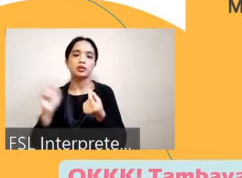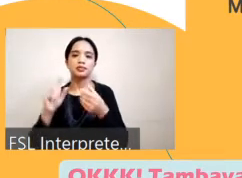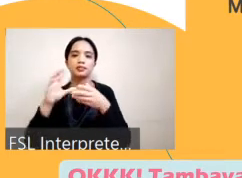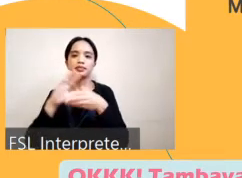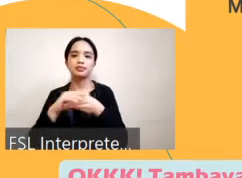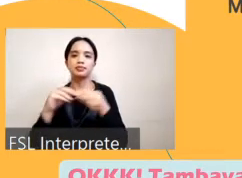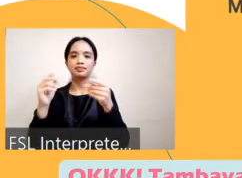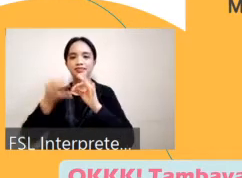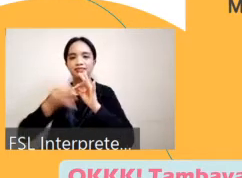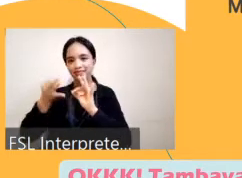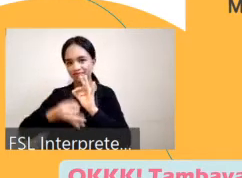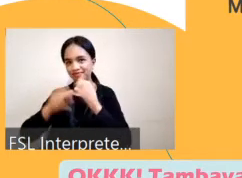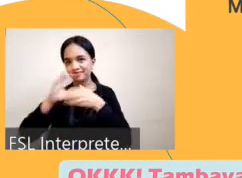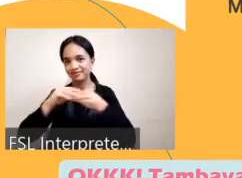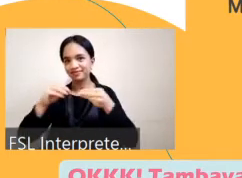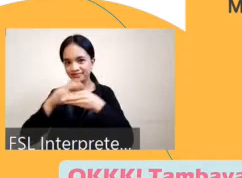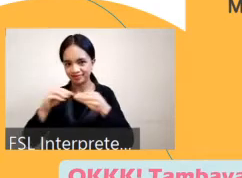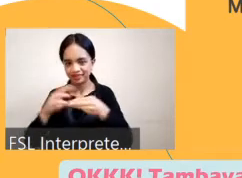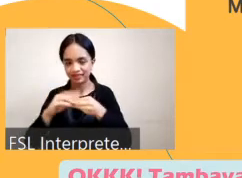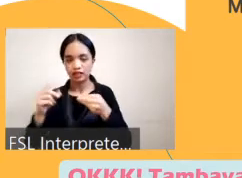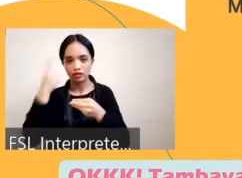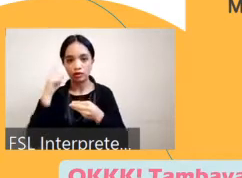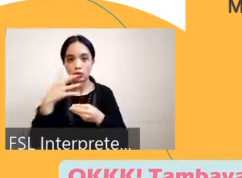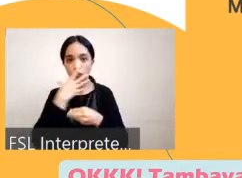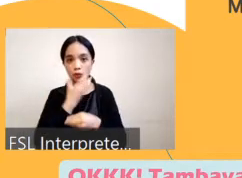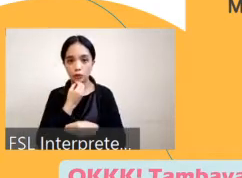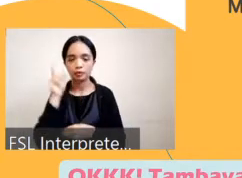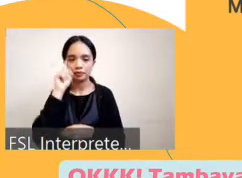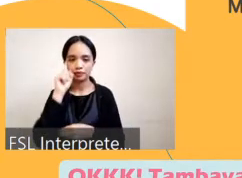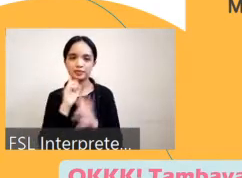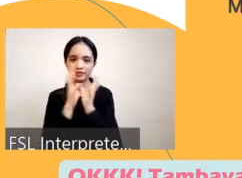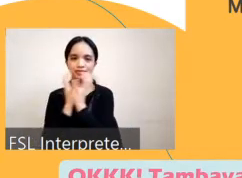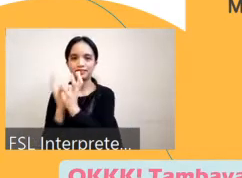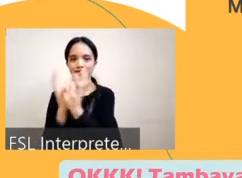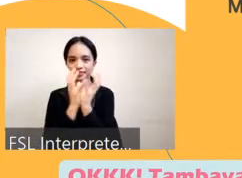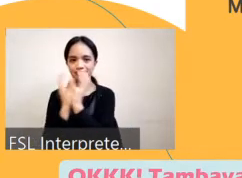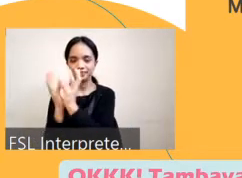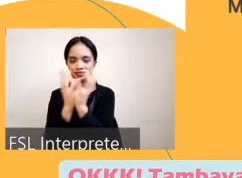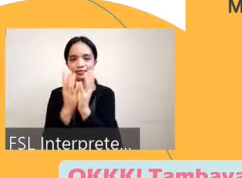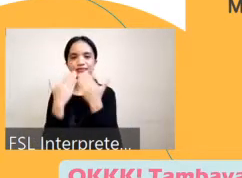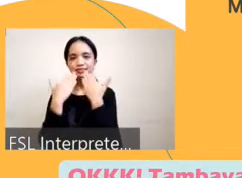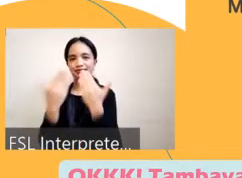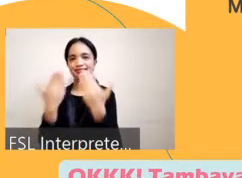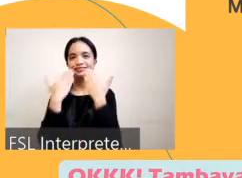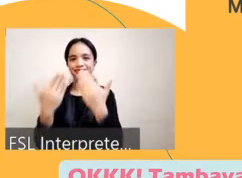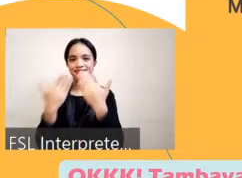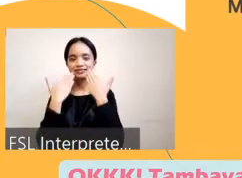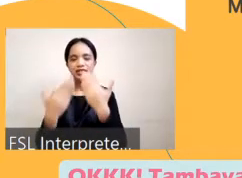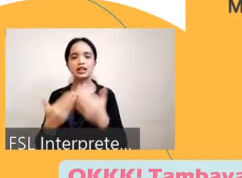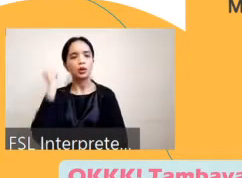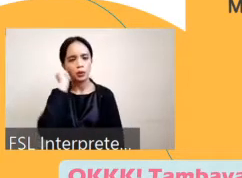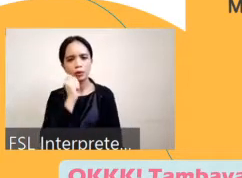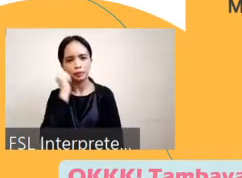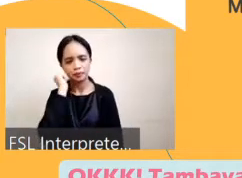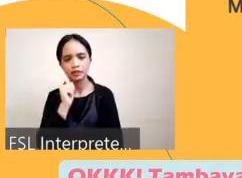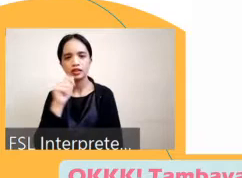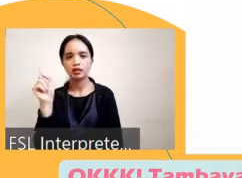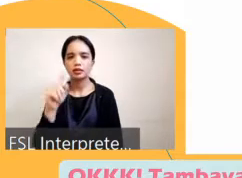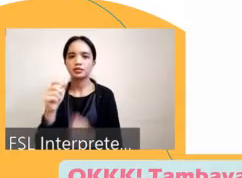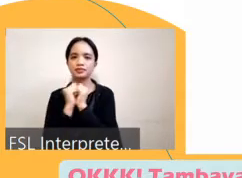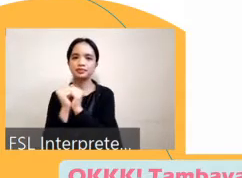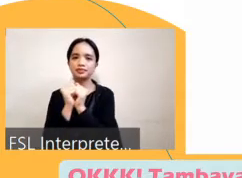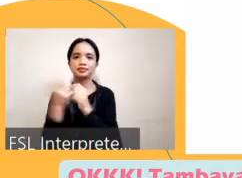sa OKKK Tambayan sa ating mga kapatid sa deaf community. Eh maraming salamat po sa lagi niyong pagsama sa amin. Okay?